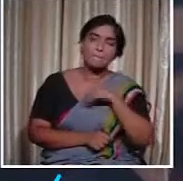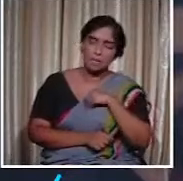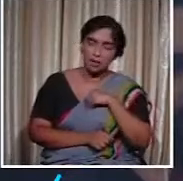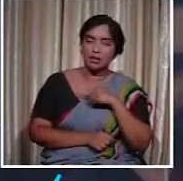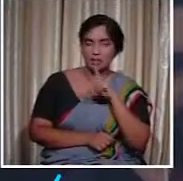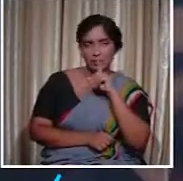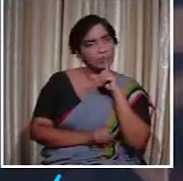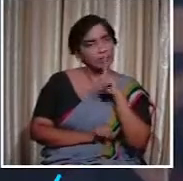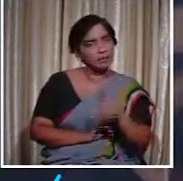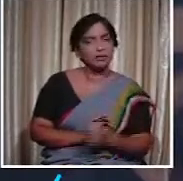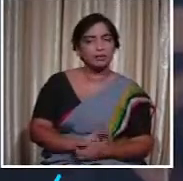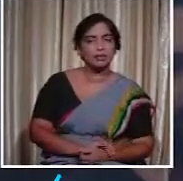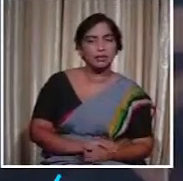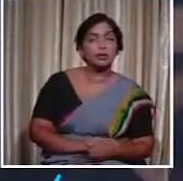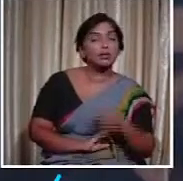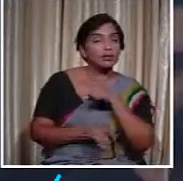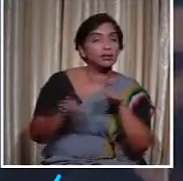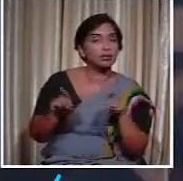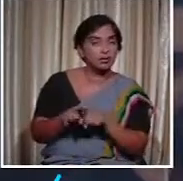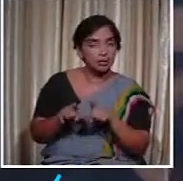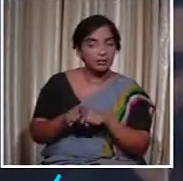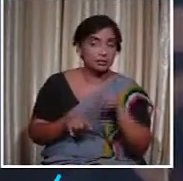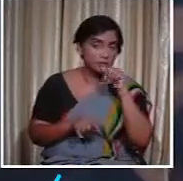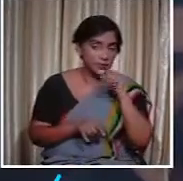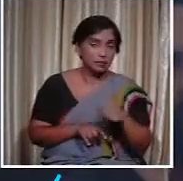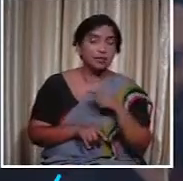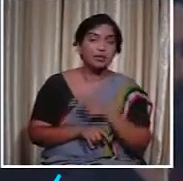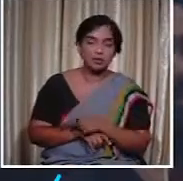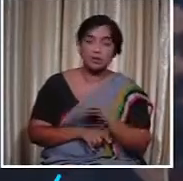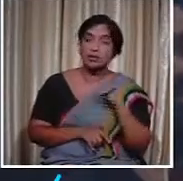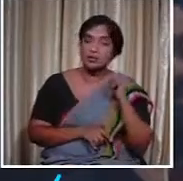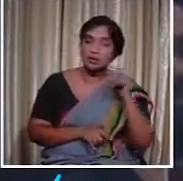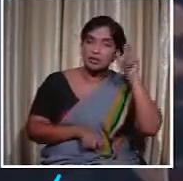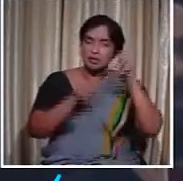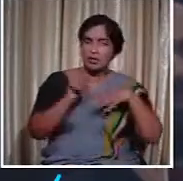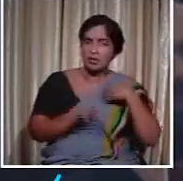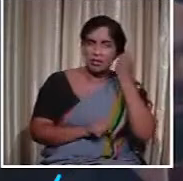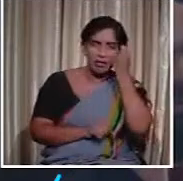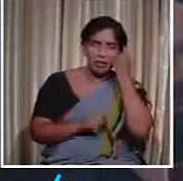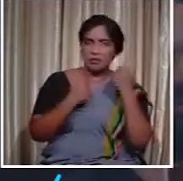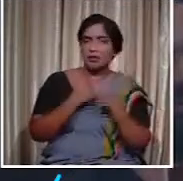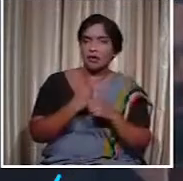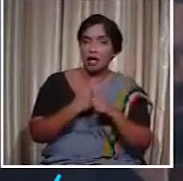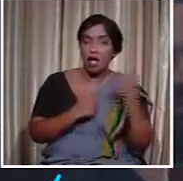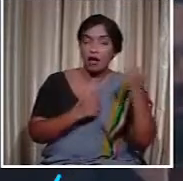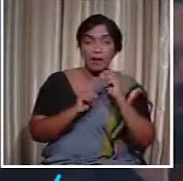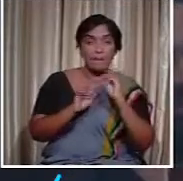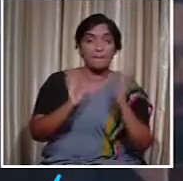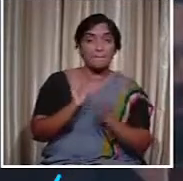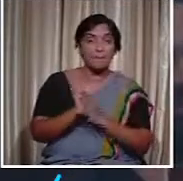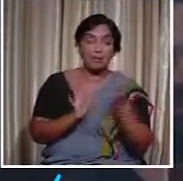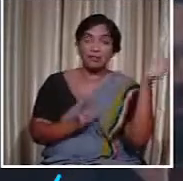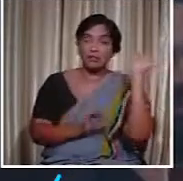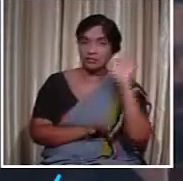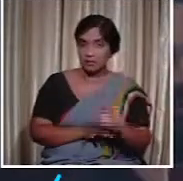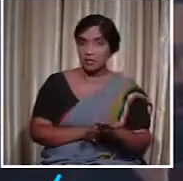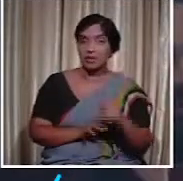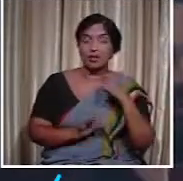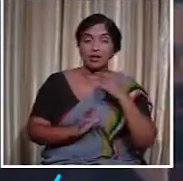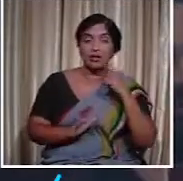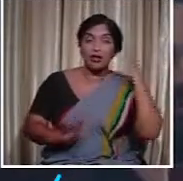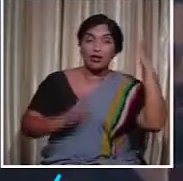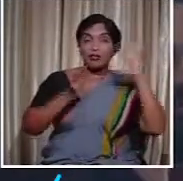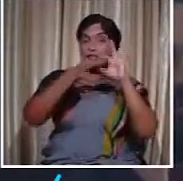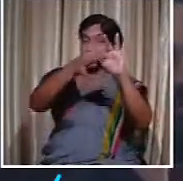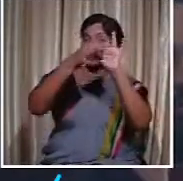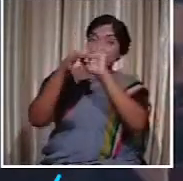අපි පැහැදිලිවම කියන්න ඕනේ. ඒ නිසා අනිත් එක තමයි දැන් සමහර අය මතවාදයන් හදනවා අලුත් අගමැතිවරයෙක් ආපු ගමන් ජාත්‍යන්තර